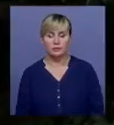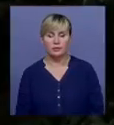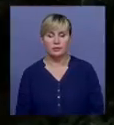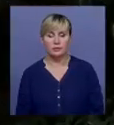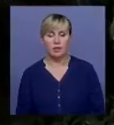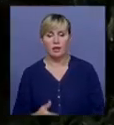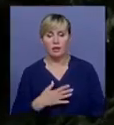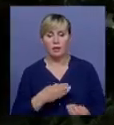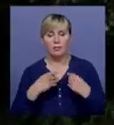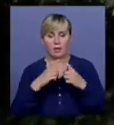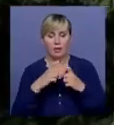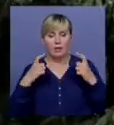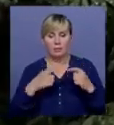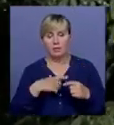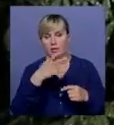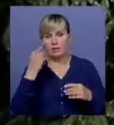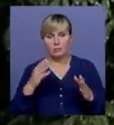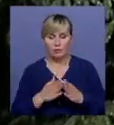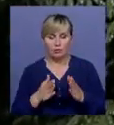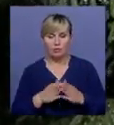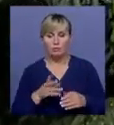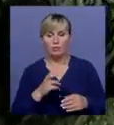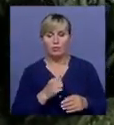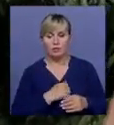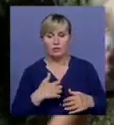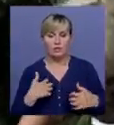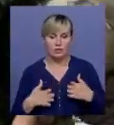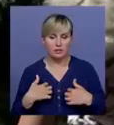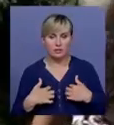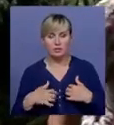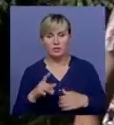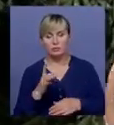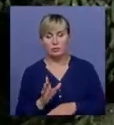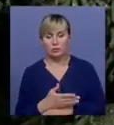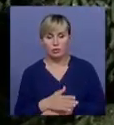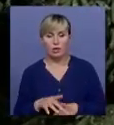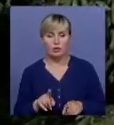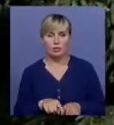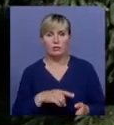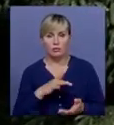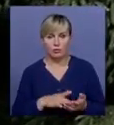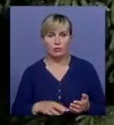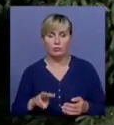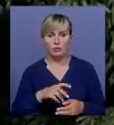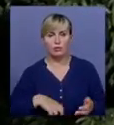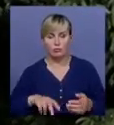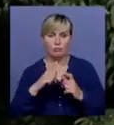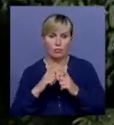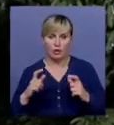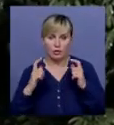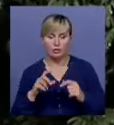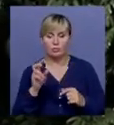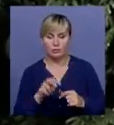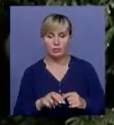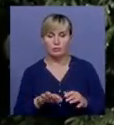Нам дали масочки, мы забыли дома, к сожалению, торопились с ребенком гулять. А так в городе, конечно, мы ходим в масках, посещаем